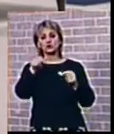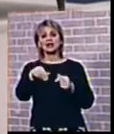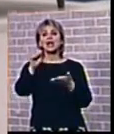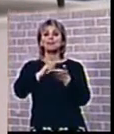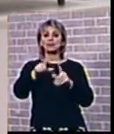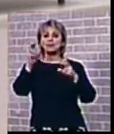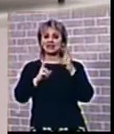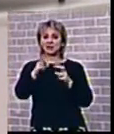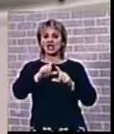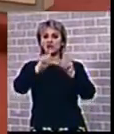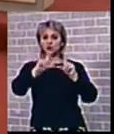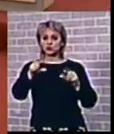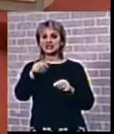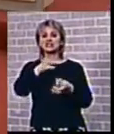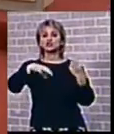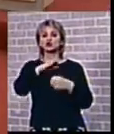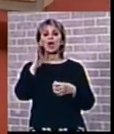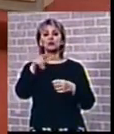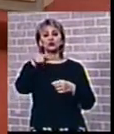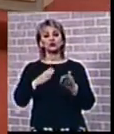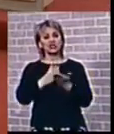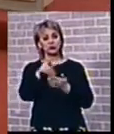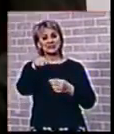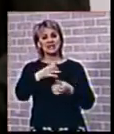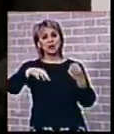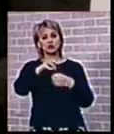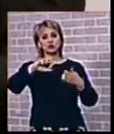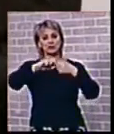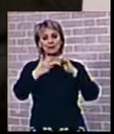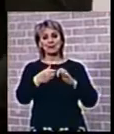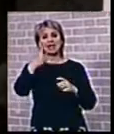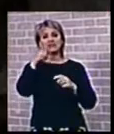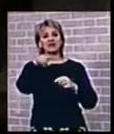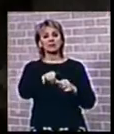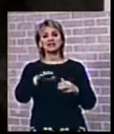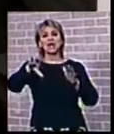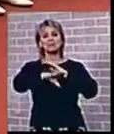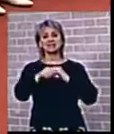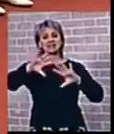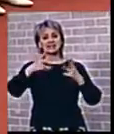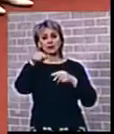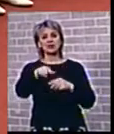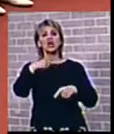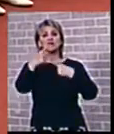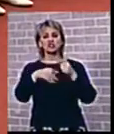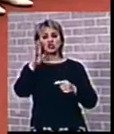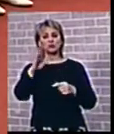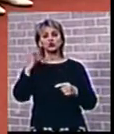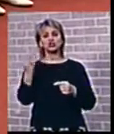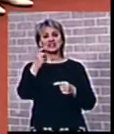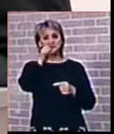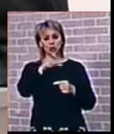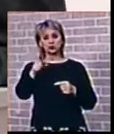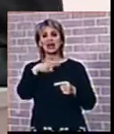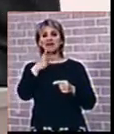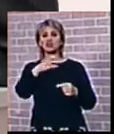вузы. Дискутируют о будущем отрасли, обсуждают проблемы. Информация о последних событиях всегда будет интересна людям, говорит губернатор